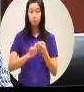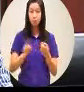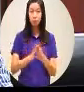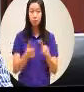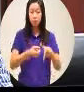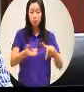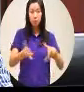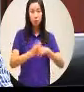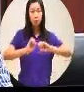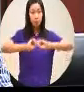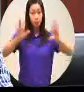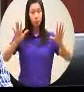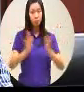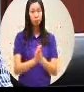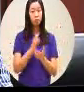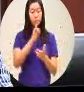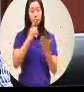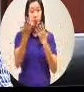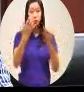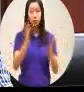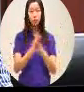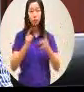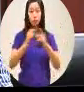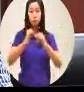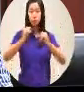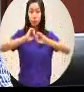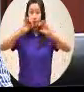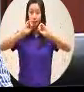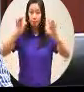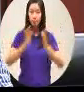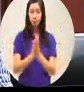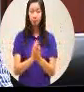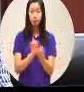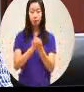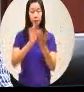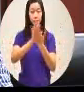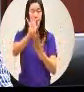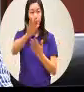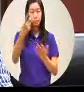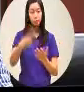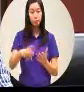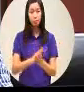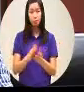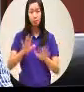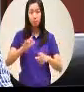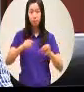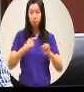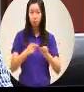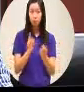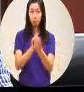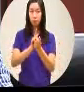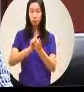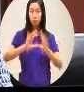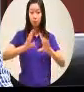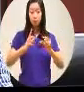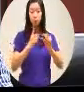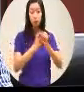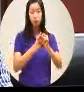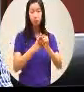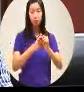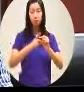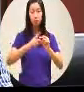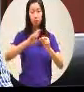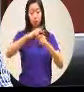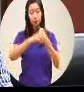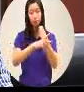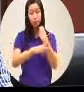来，把它讲清楚，让所有高雄市，未来，包括说今年现在念国二的学生，还有未来